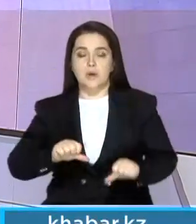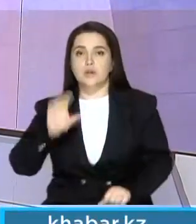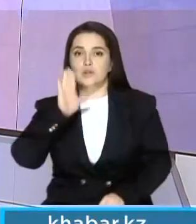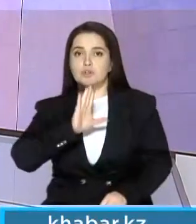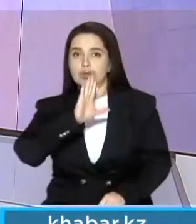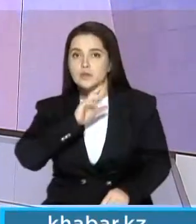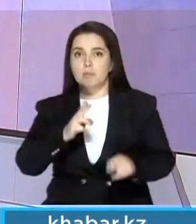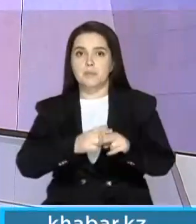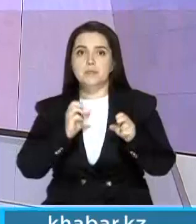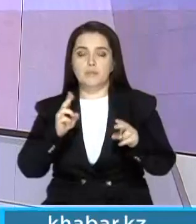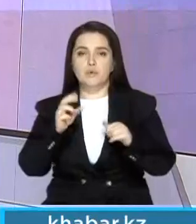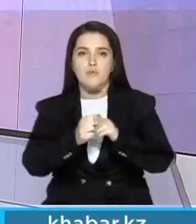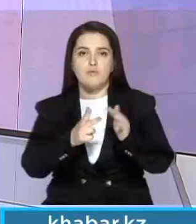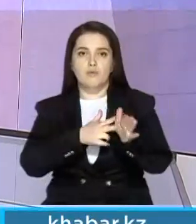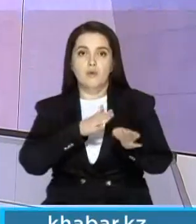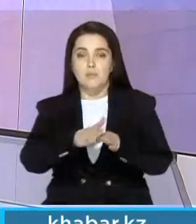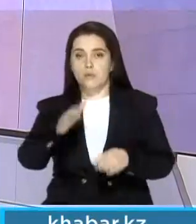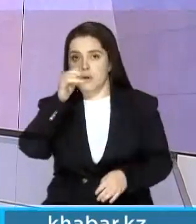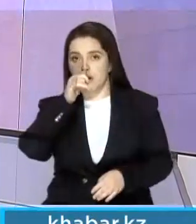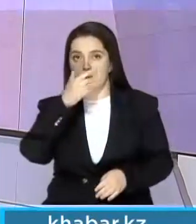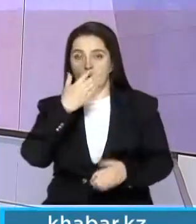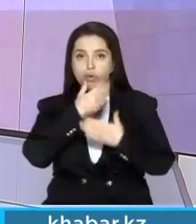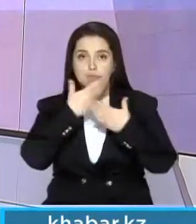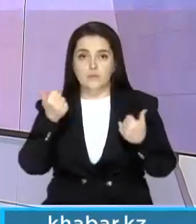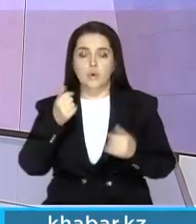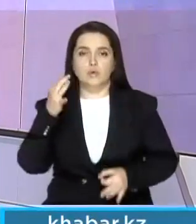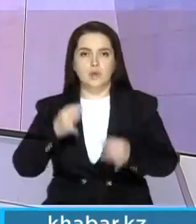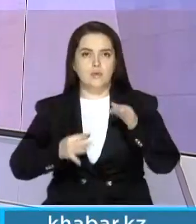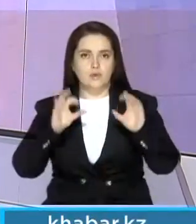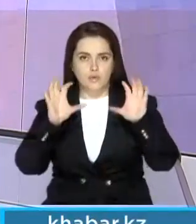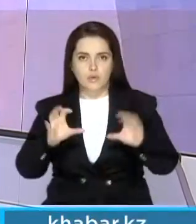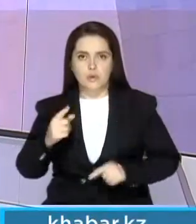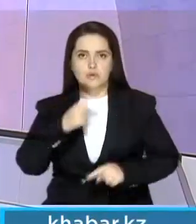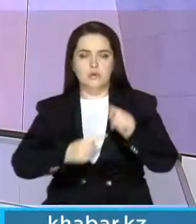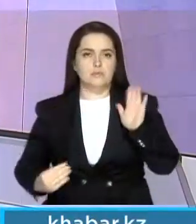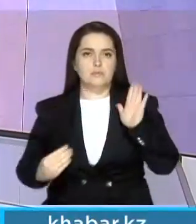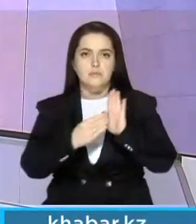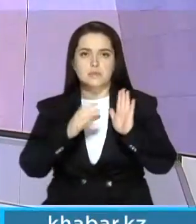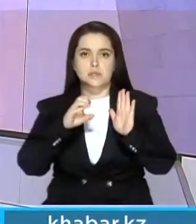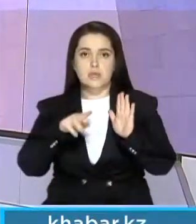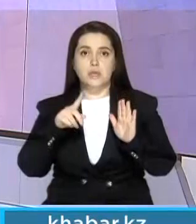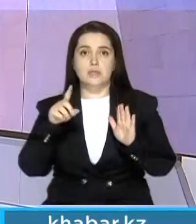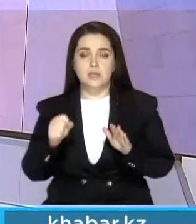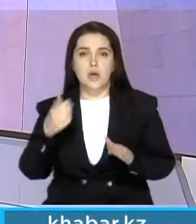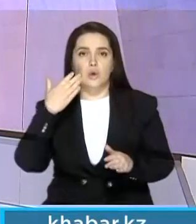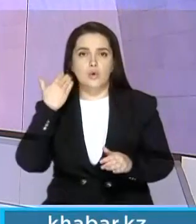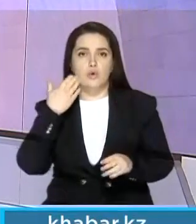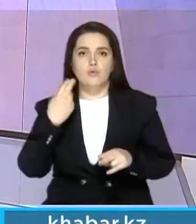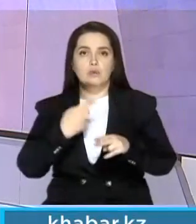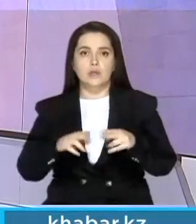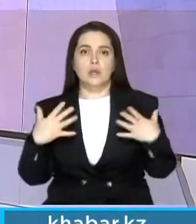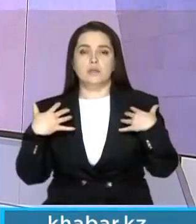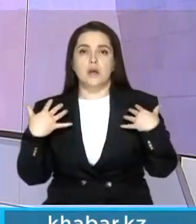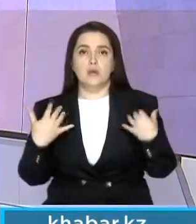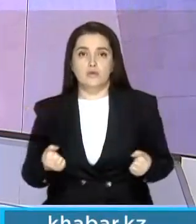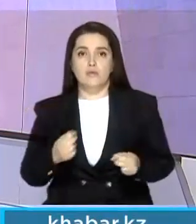и безопасности несовершеннолетних. И вот таким образом в Уголовный кодекс снова вернется статья за причинение легкого вреда здоровью.